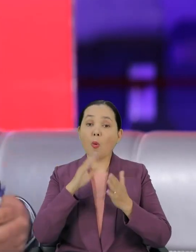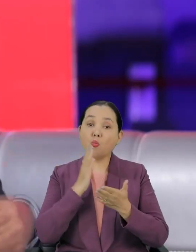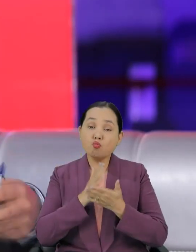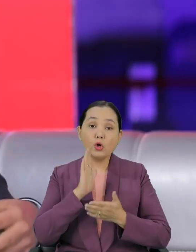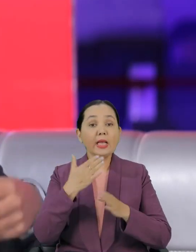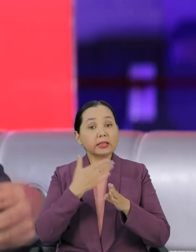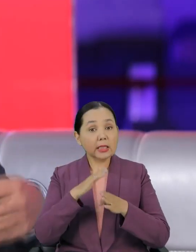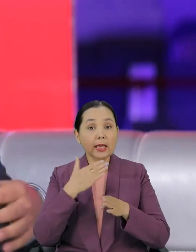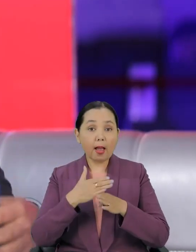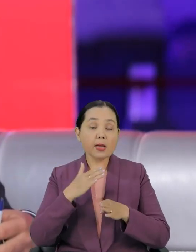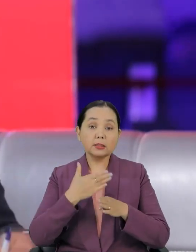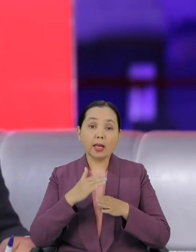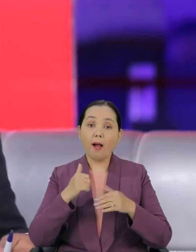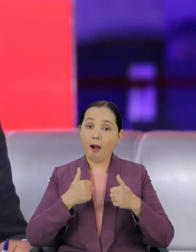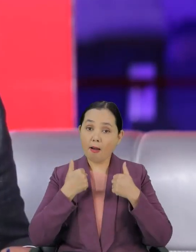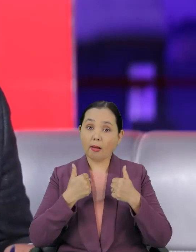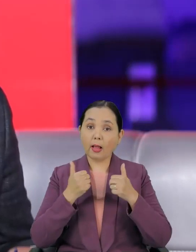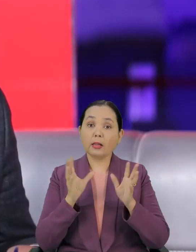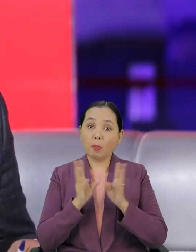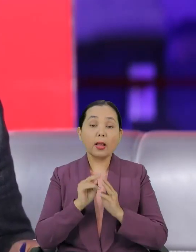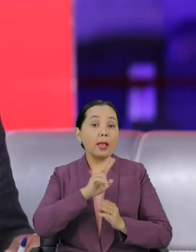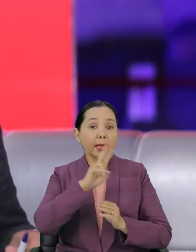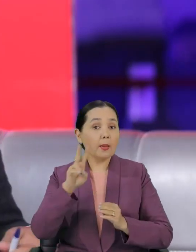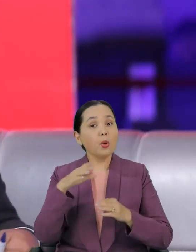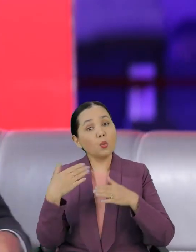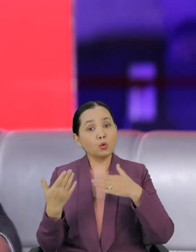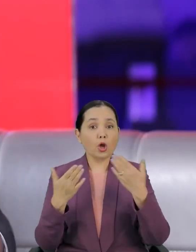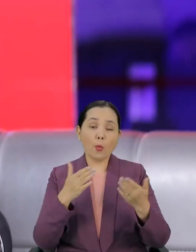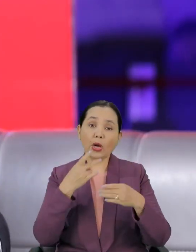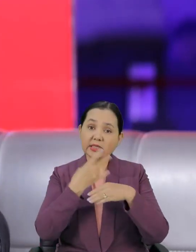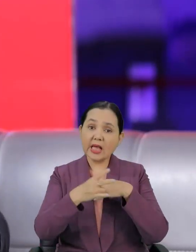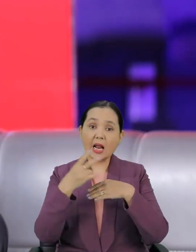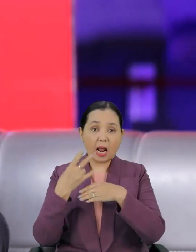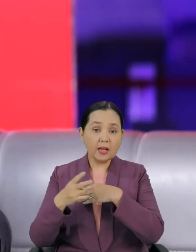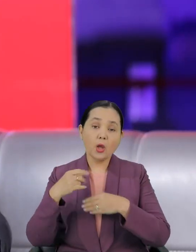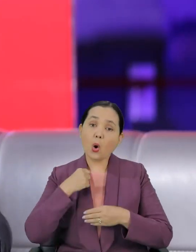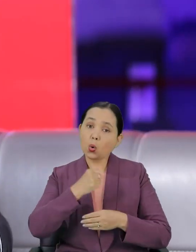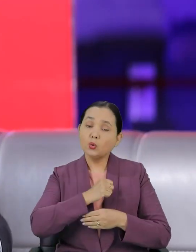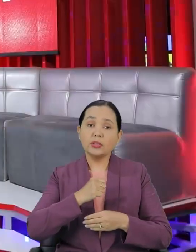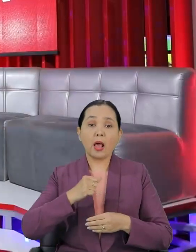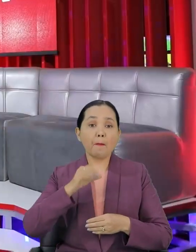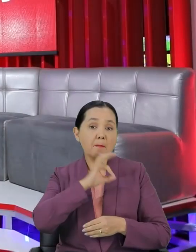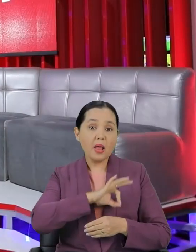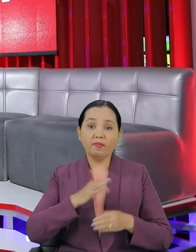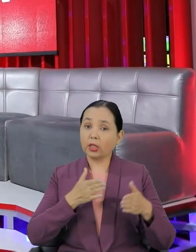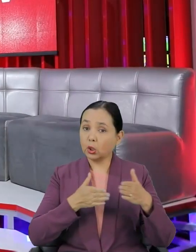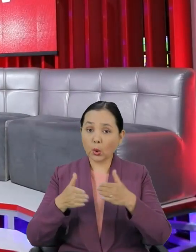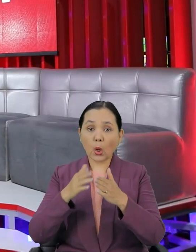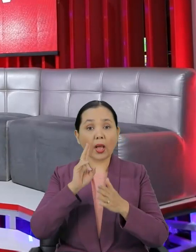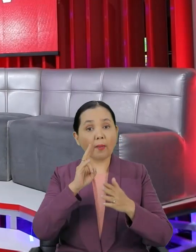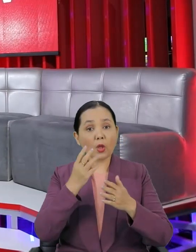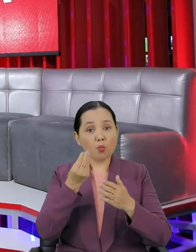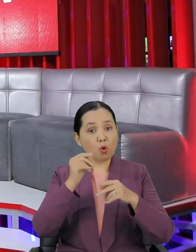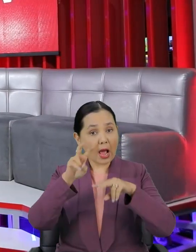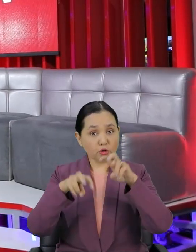turib, sekin asta harakatlar bilan kimgadir unga bunga zarar yetkazib, o'zini manfaatlari yo'lida kimdandir